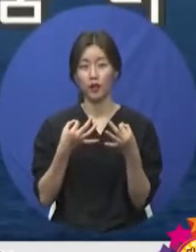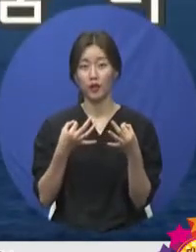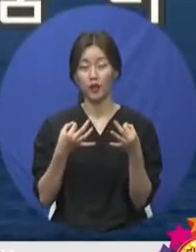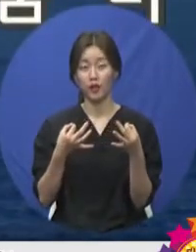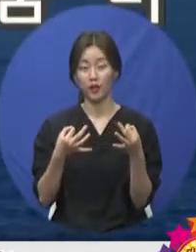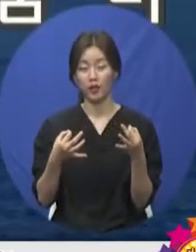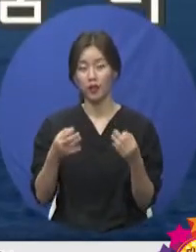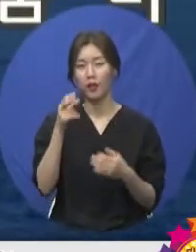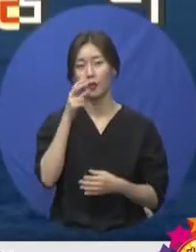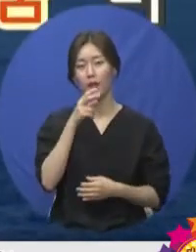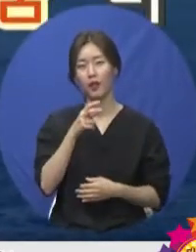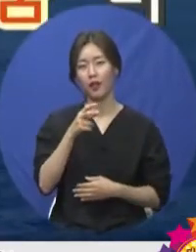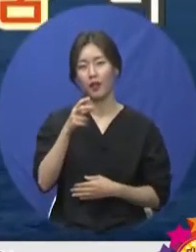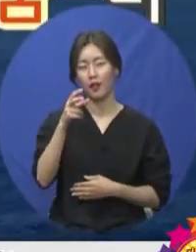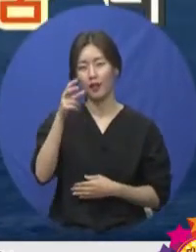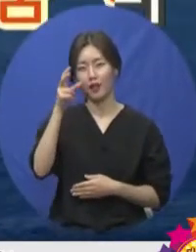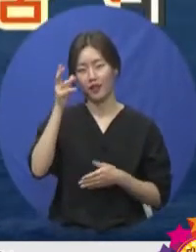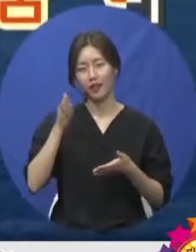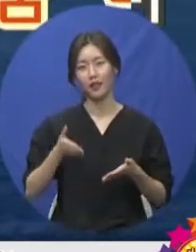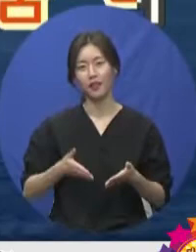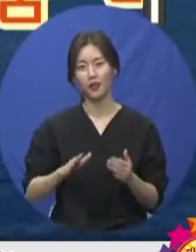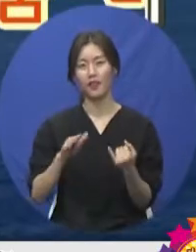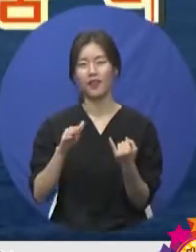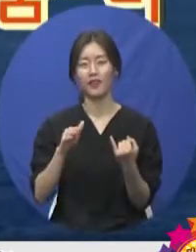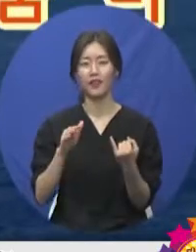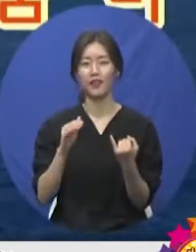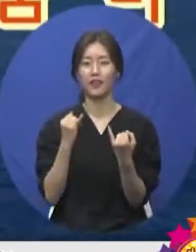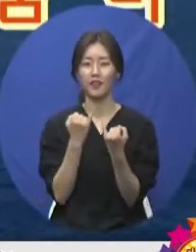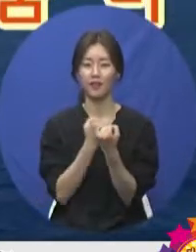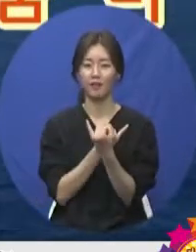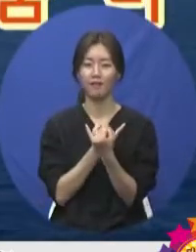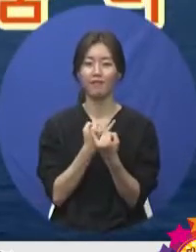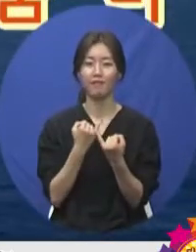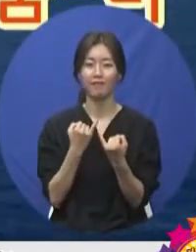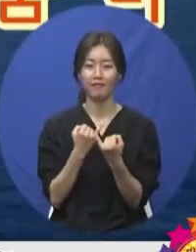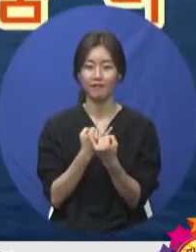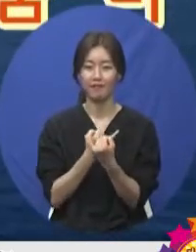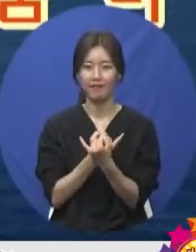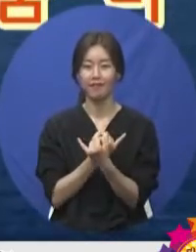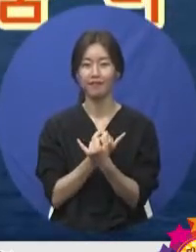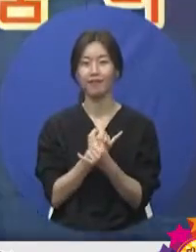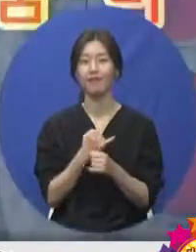불러보는 평양 아줌마